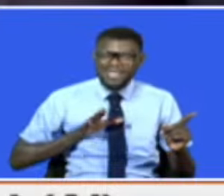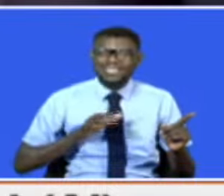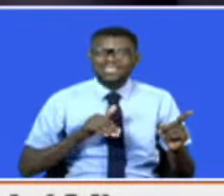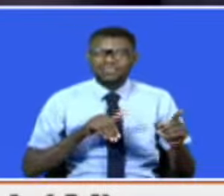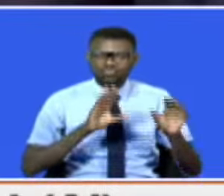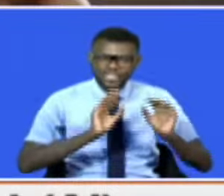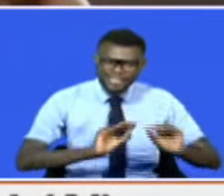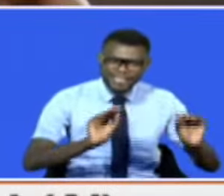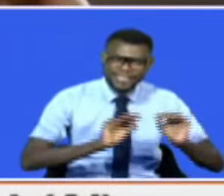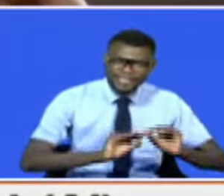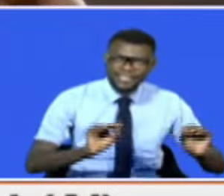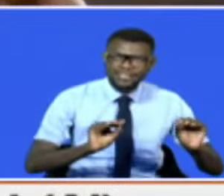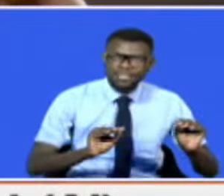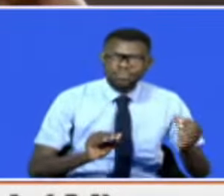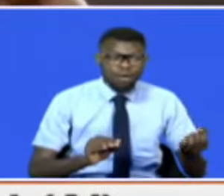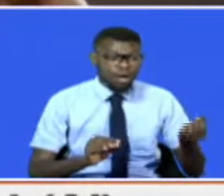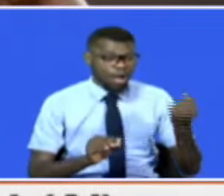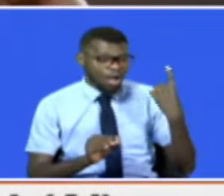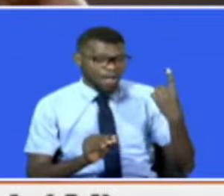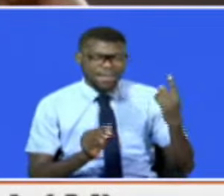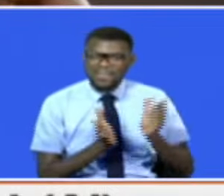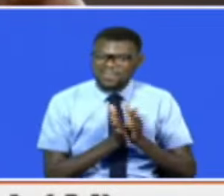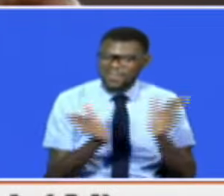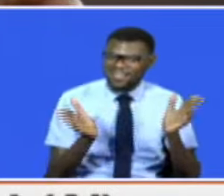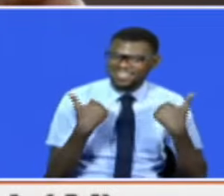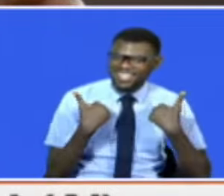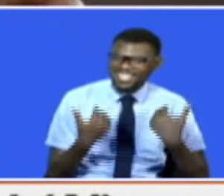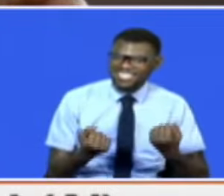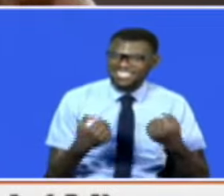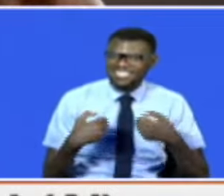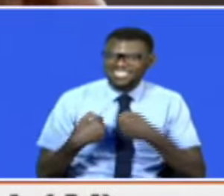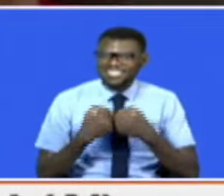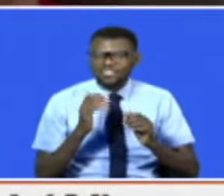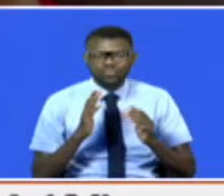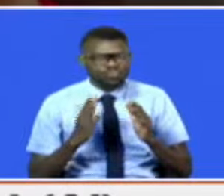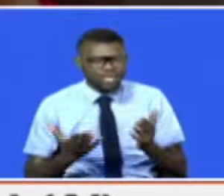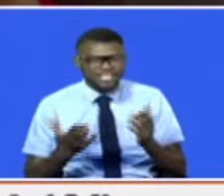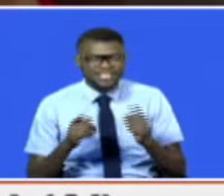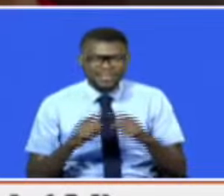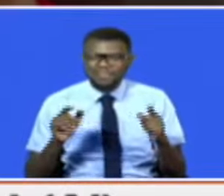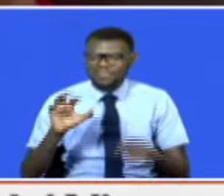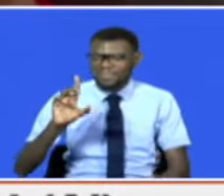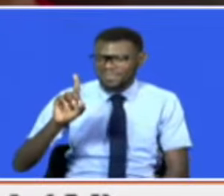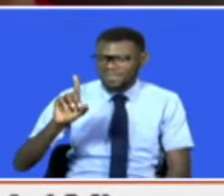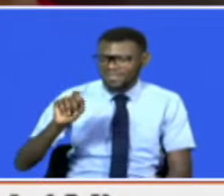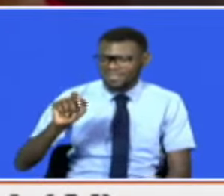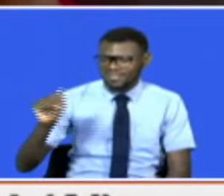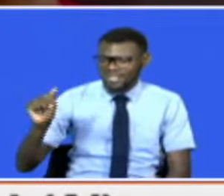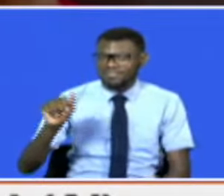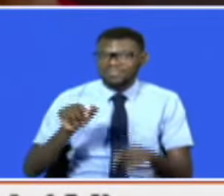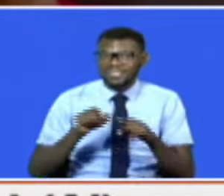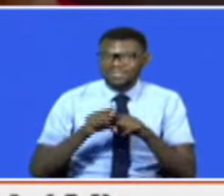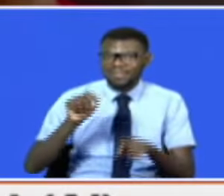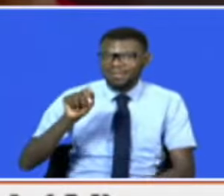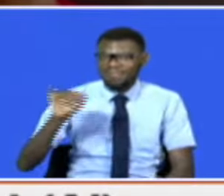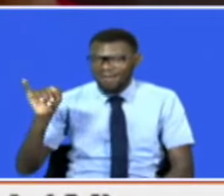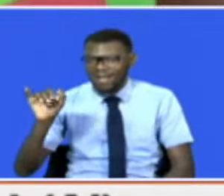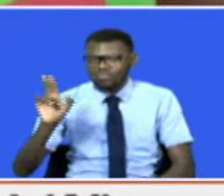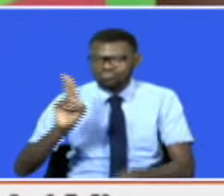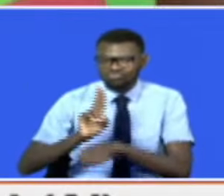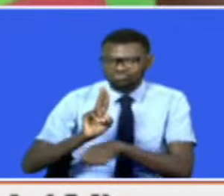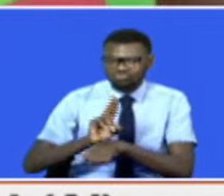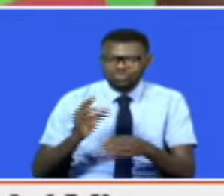na changamoto zinazoathiri afya ya jamii na jinsi data na akili bunifu inaweza kutumika kutoa suluhu